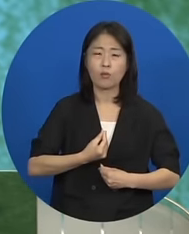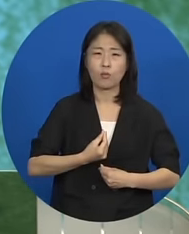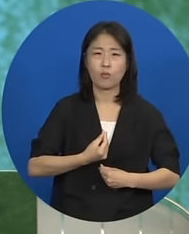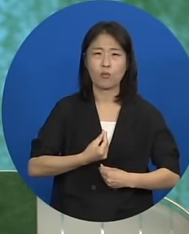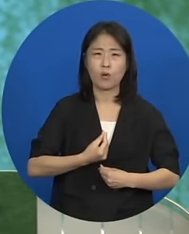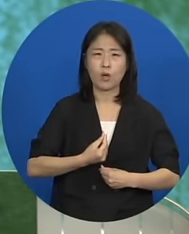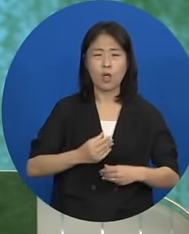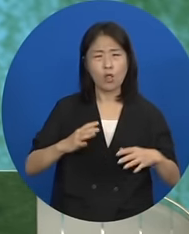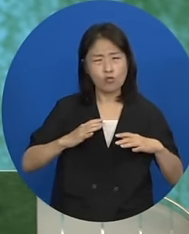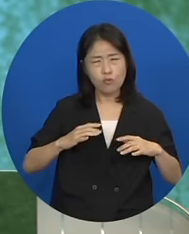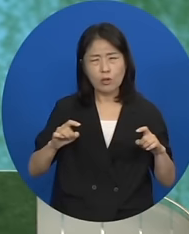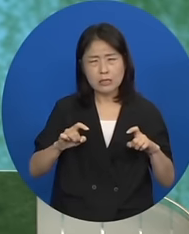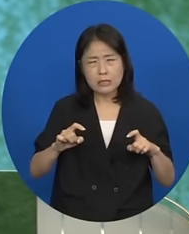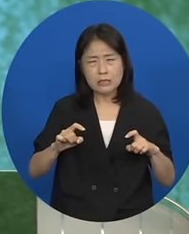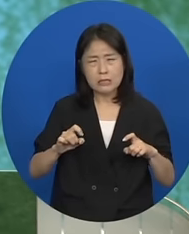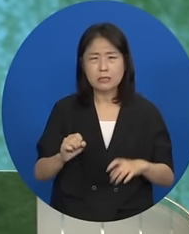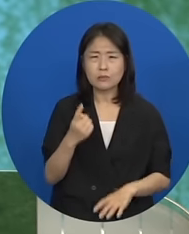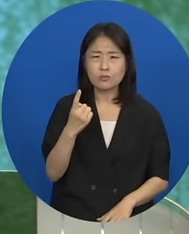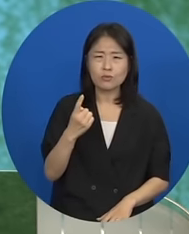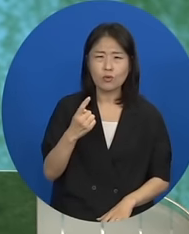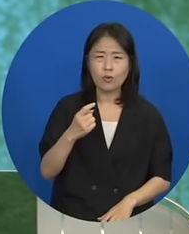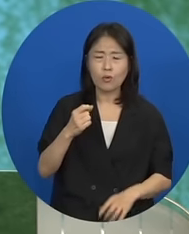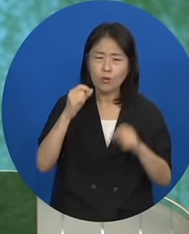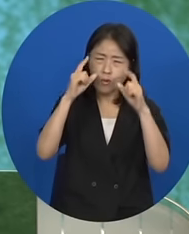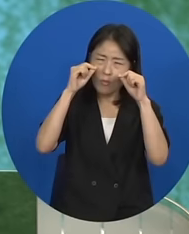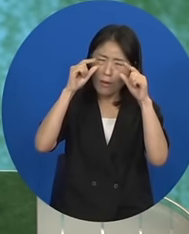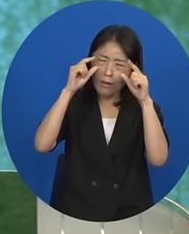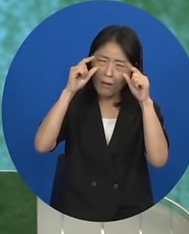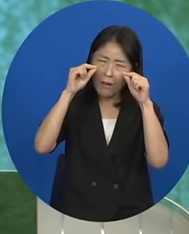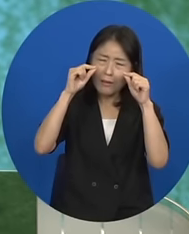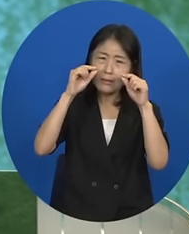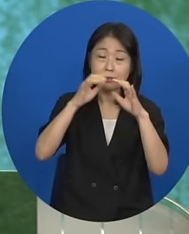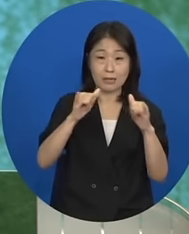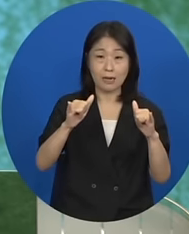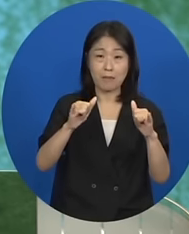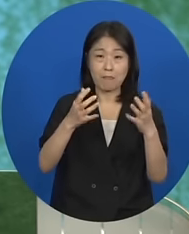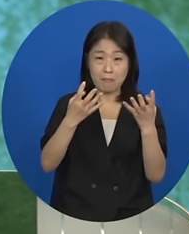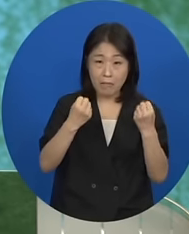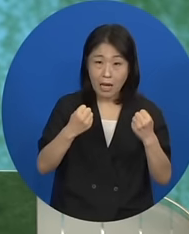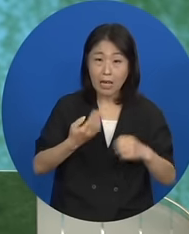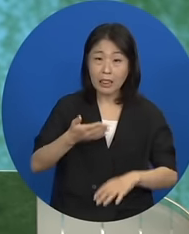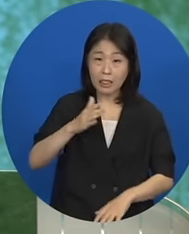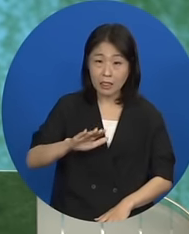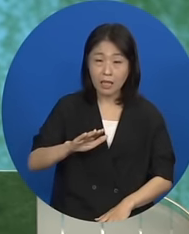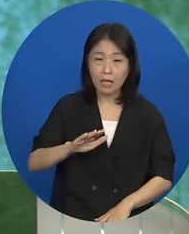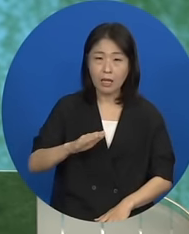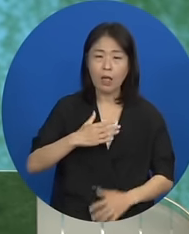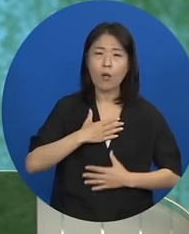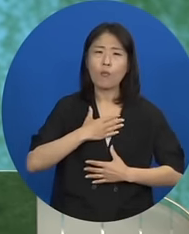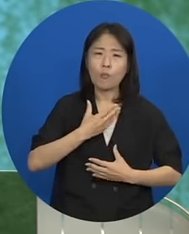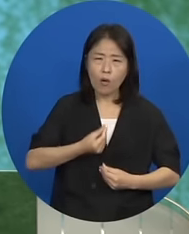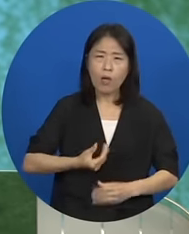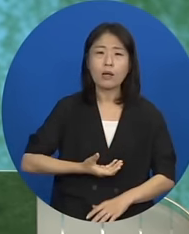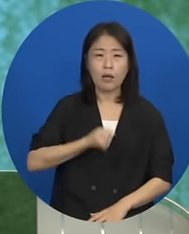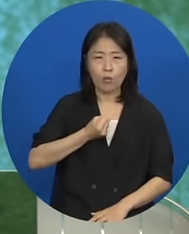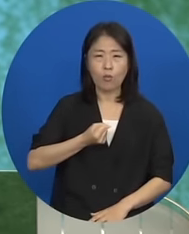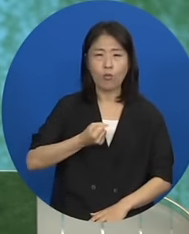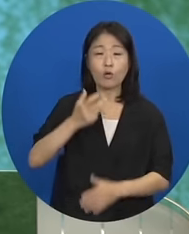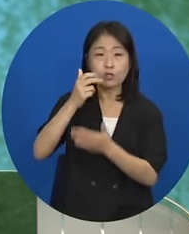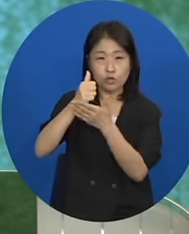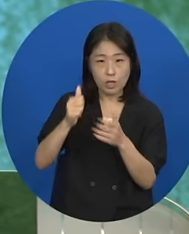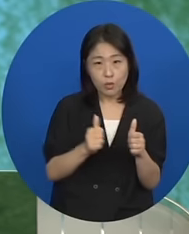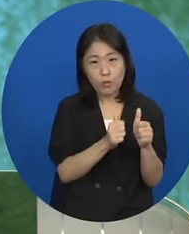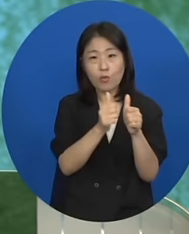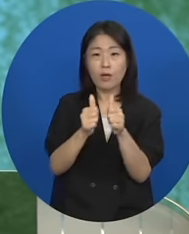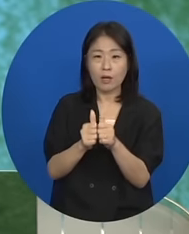잠을 이루지 못하는 이들이 얼마나 많은지 모릅니다 그런데 평강을 누리고 무엇보다도 하나님과 동행하고 또한 그